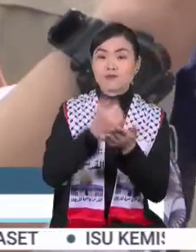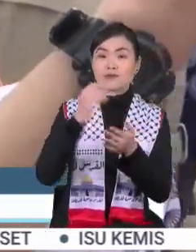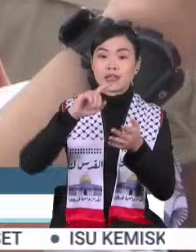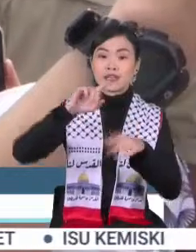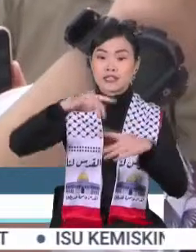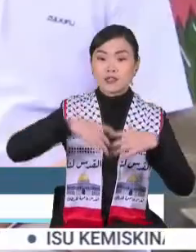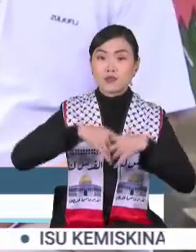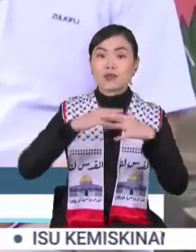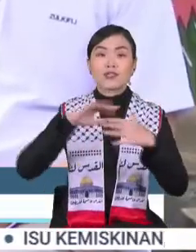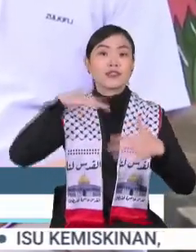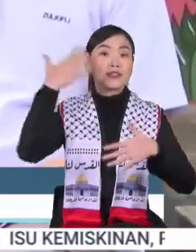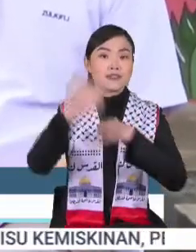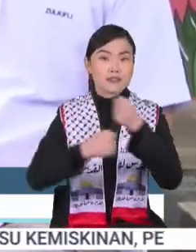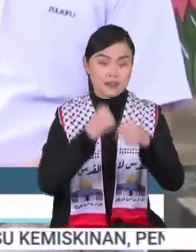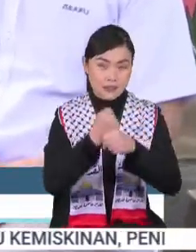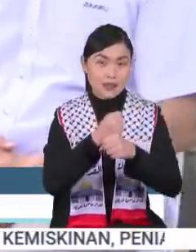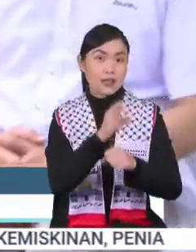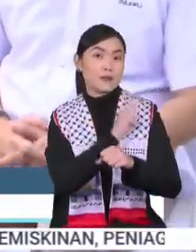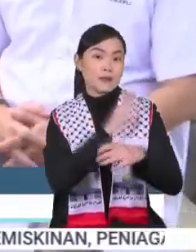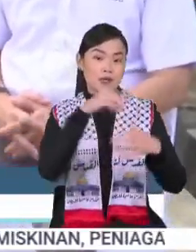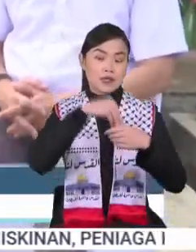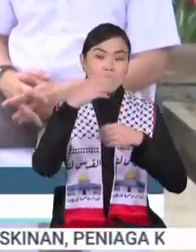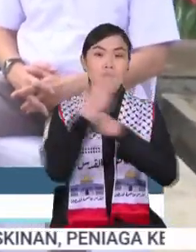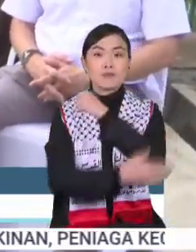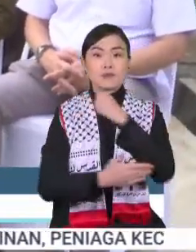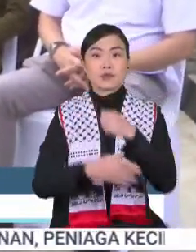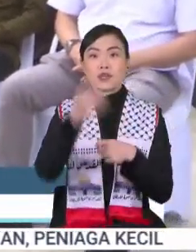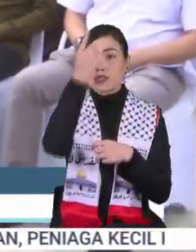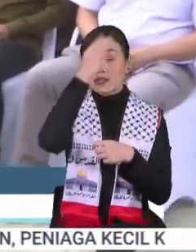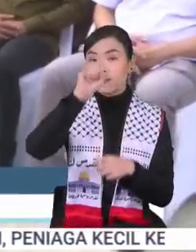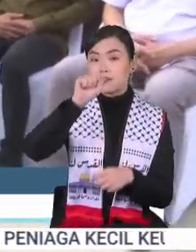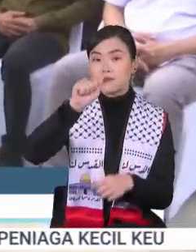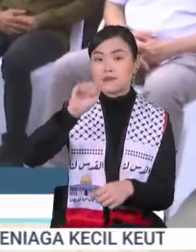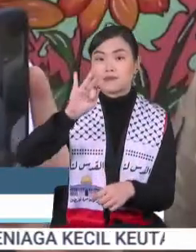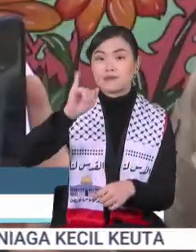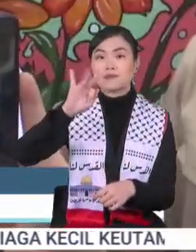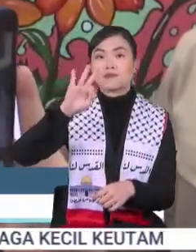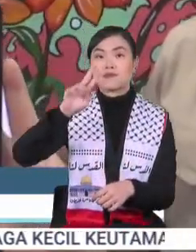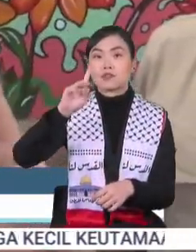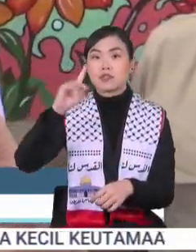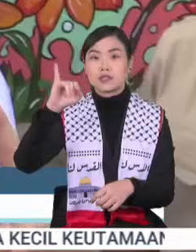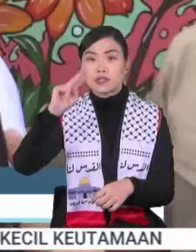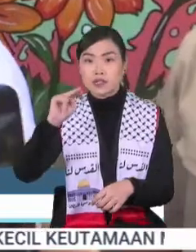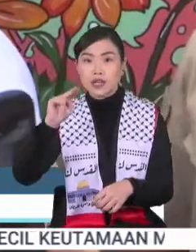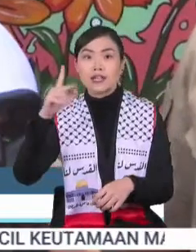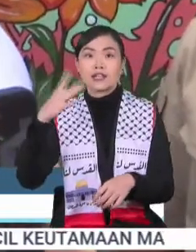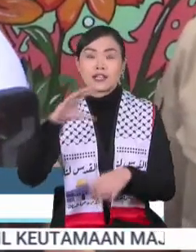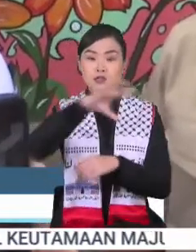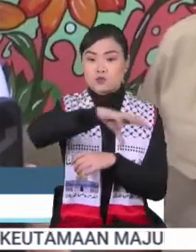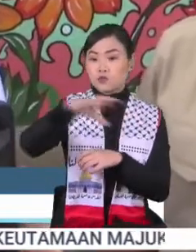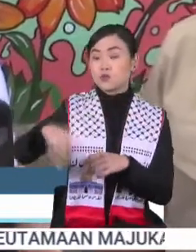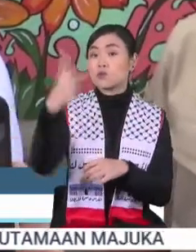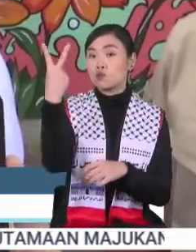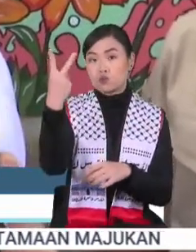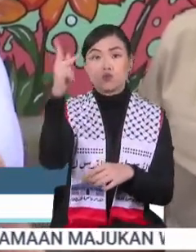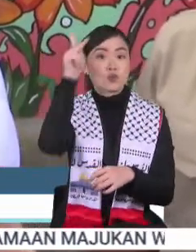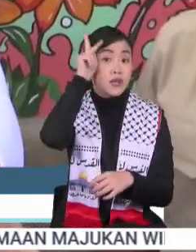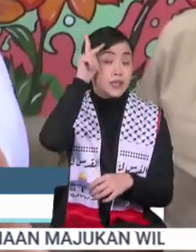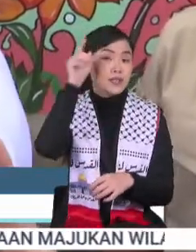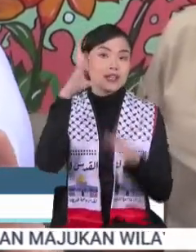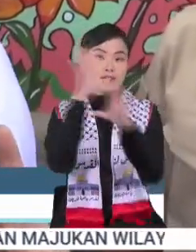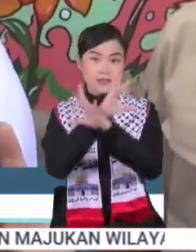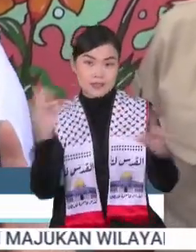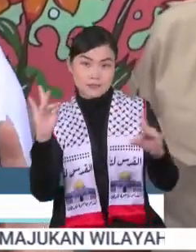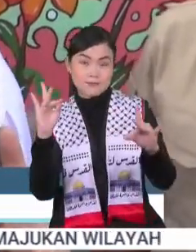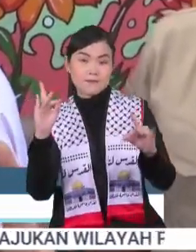depan Menteri Dalam Negeri Datuk Seri Saifuddin nasu Ismail berkata masing-masing satu di Tanah Merah Kelantan dan Miri Sarawak menurut beliau